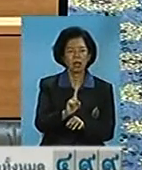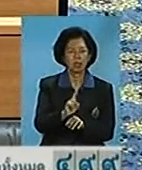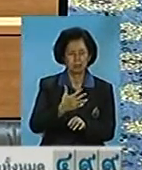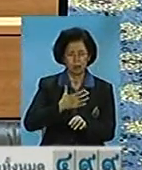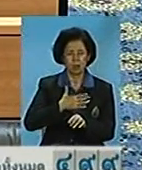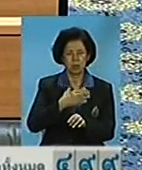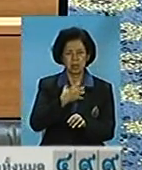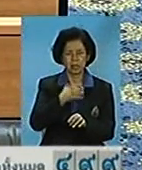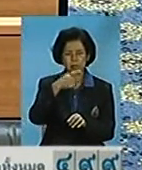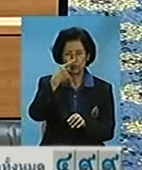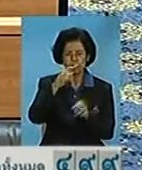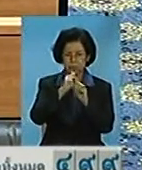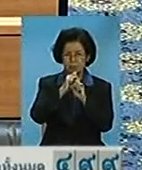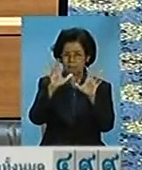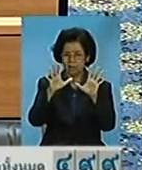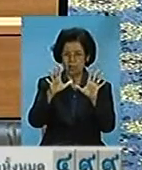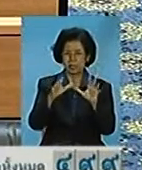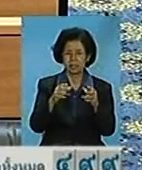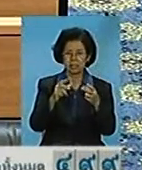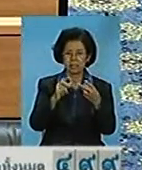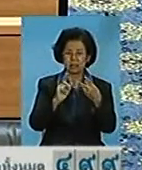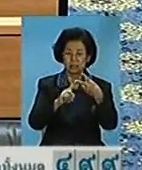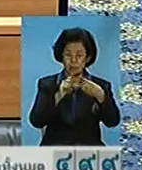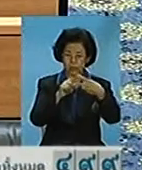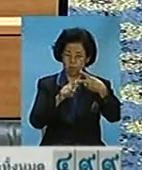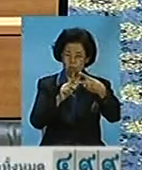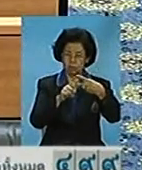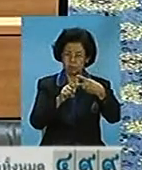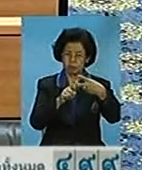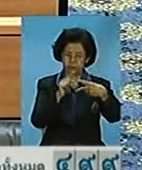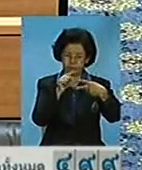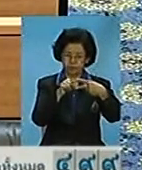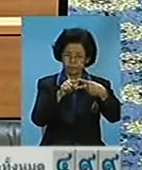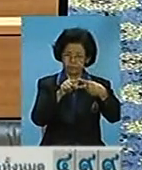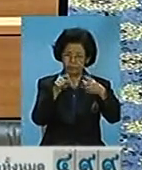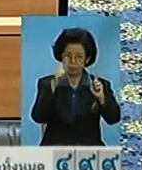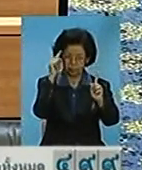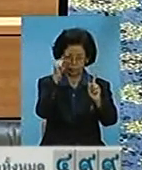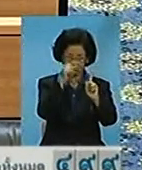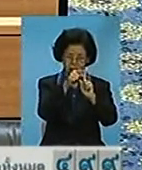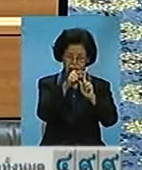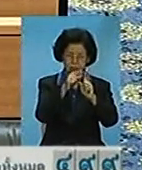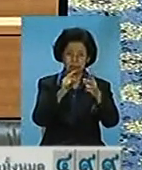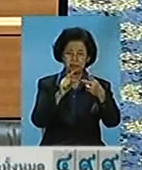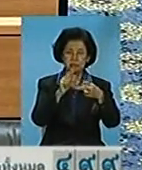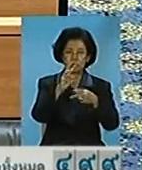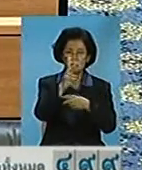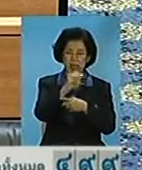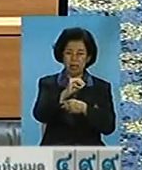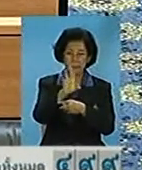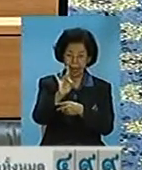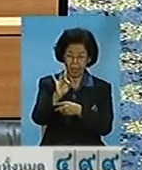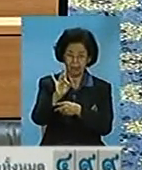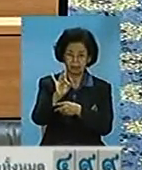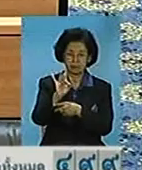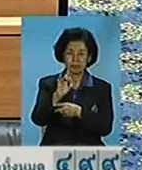จนใน2ประเด็นที่ผมติดใจก็คือว่าในวัตถุประสงค์กับในมาตรา8ซึ่งผมพูดไปแล้ว